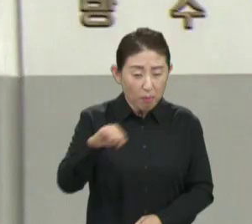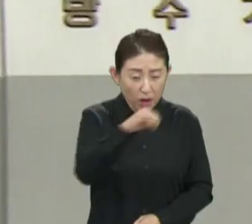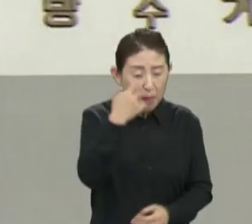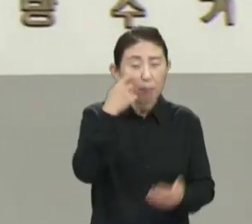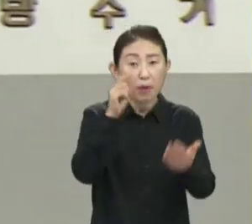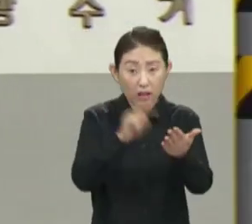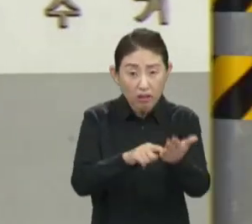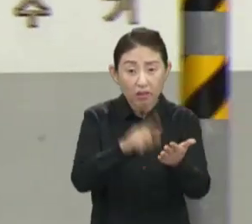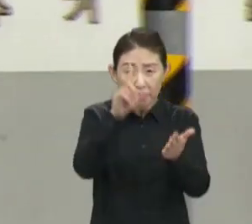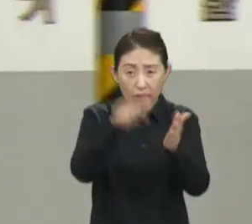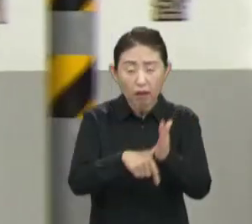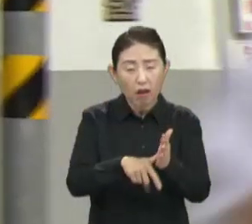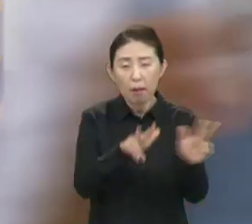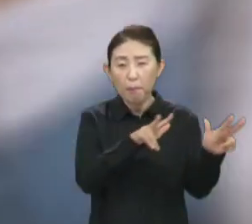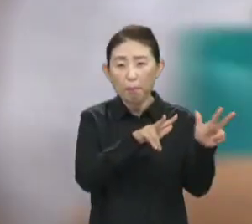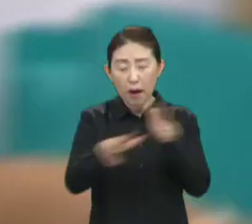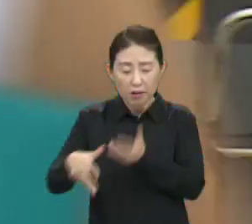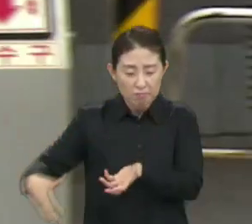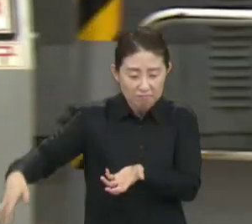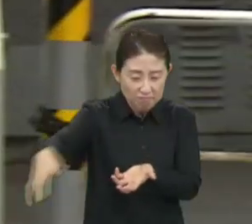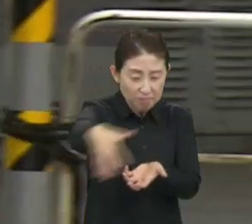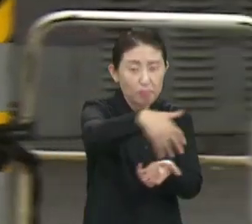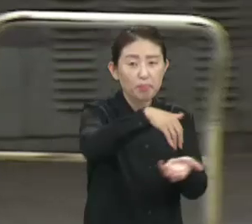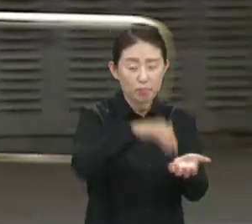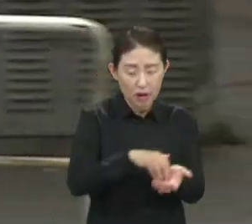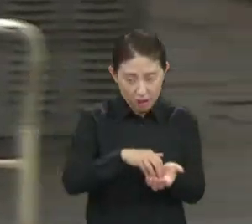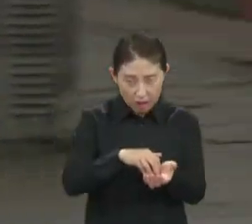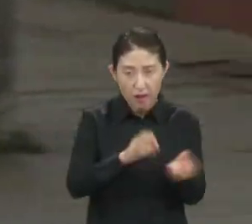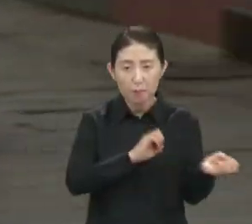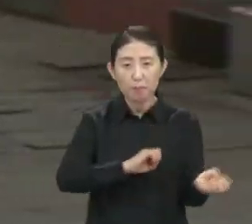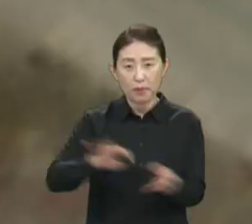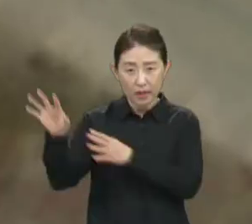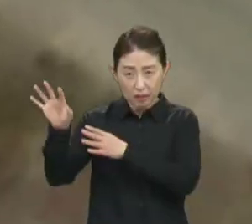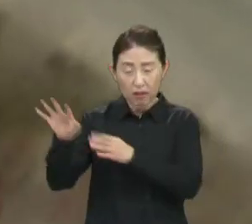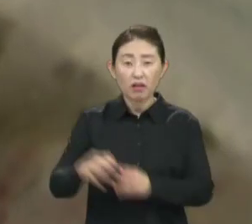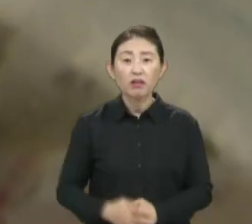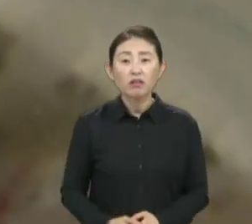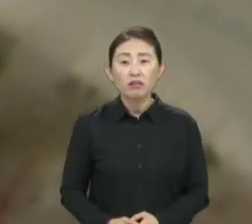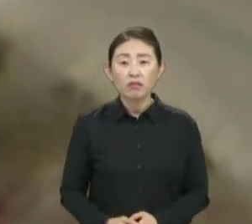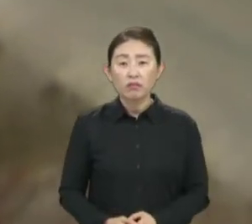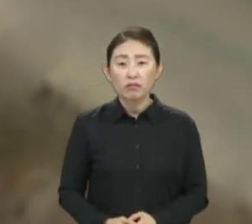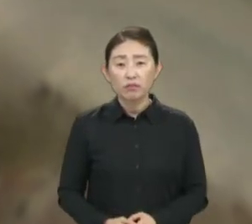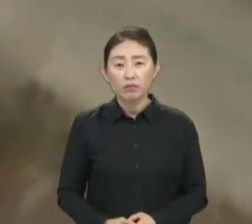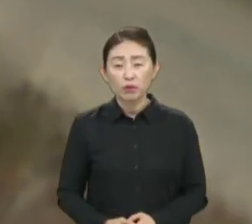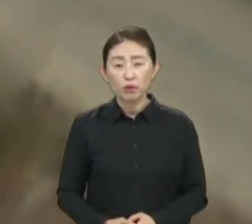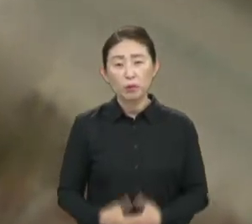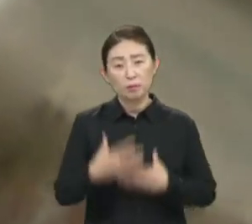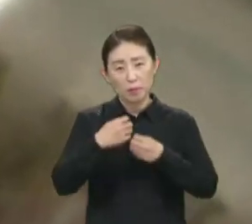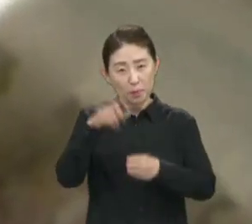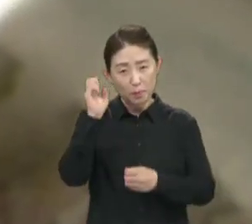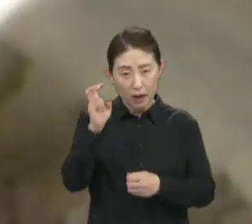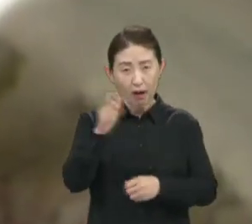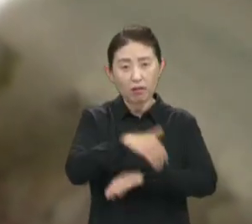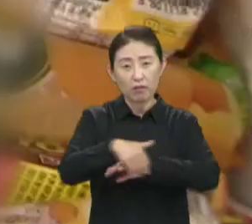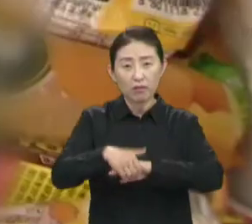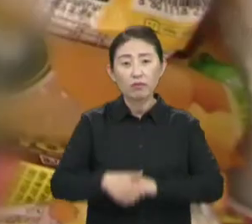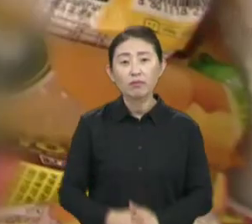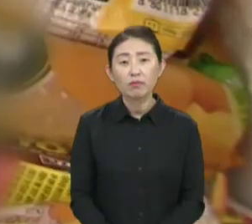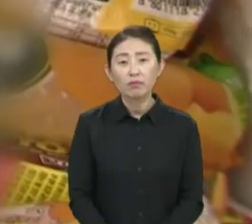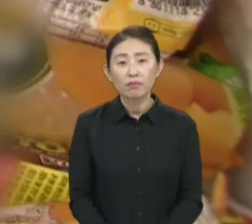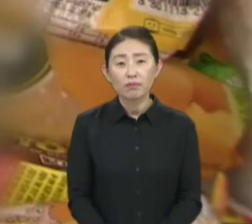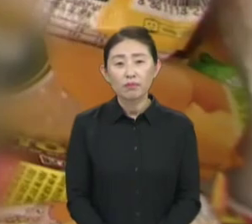경우 유통 중인 제품을 신속하게 회수하고 폐기 조치를 통해 불량 축산식품 유통을 차단할